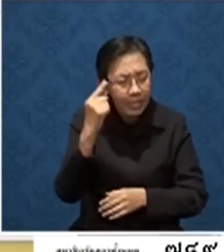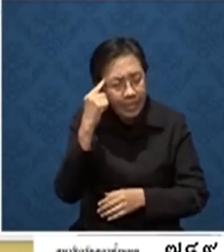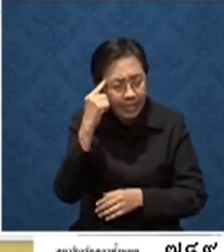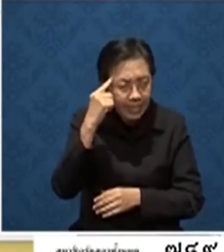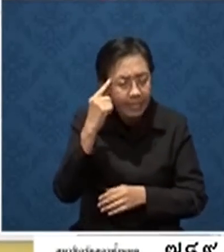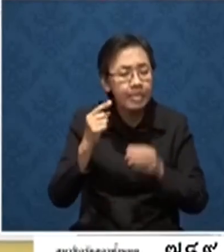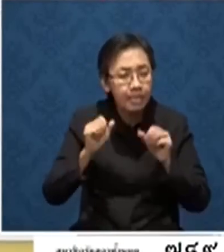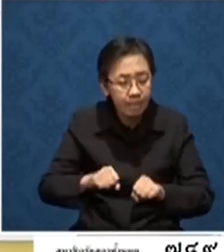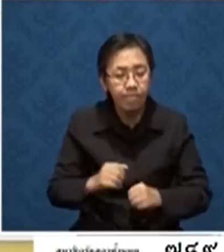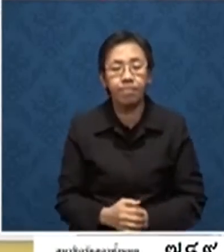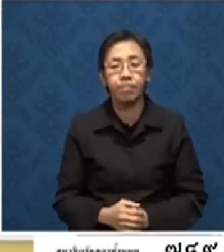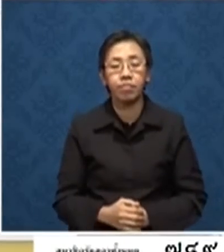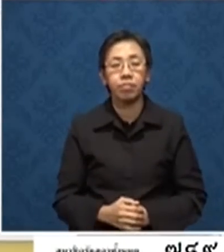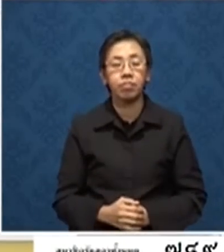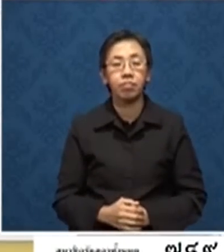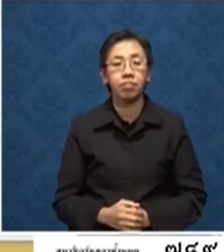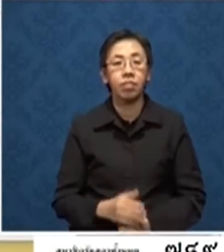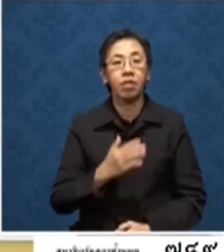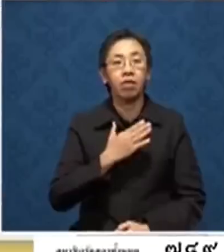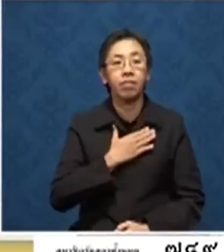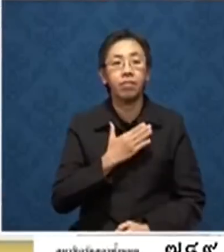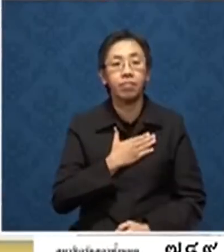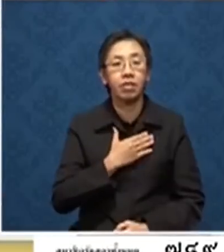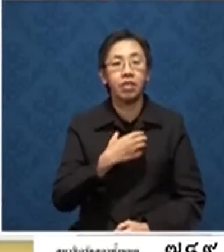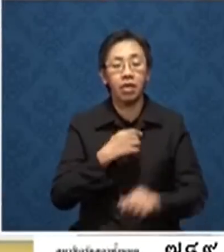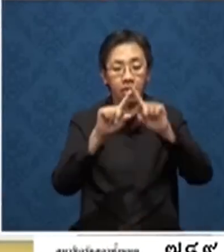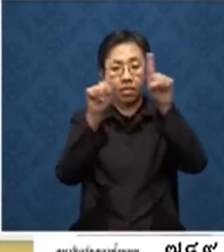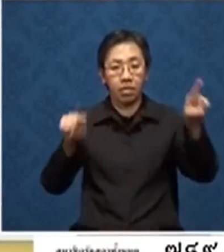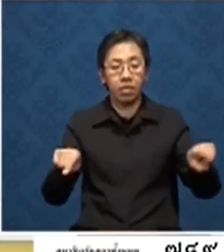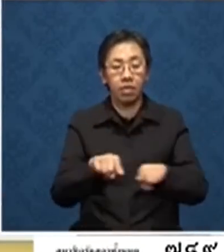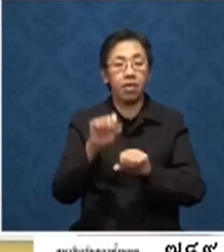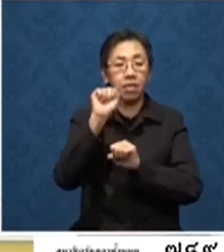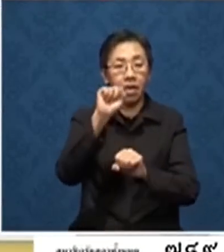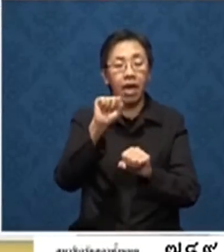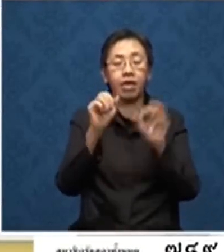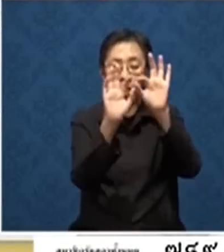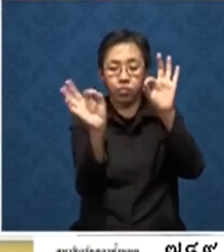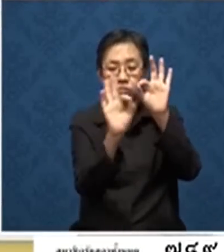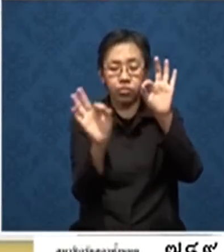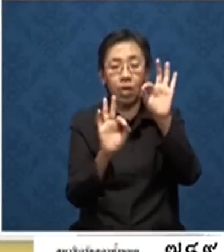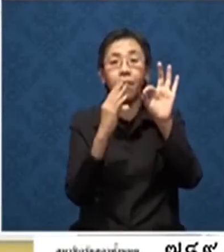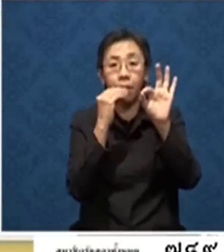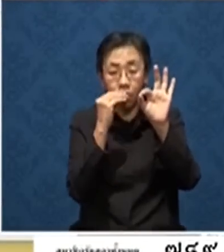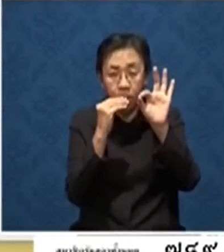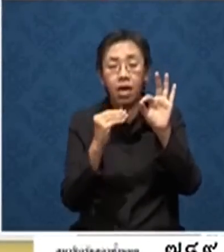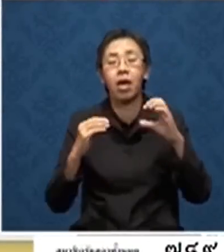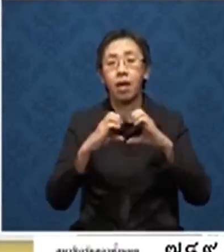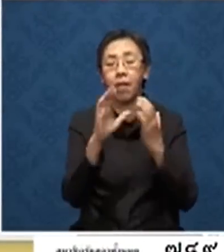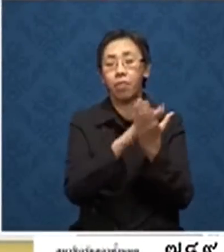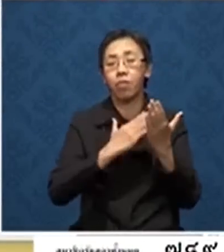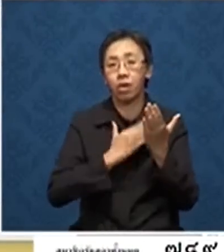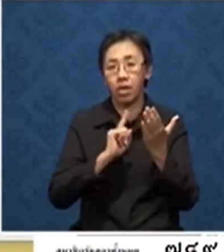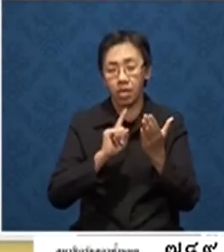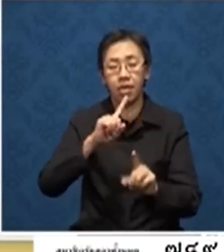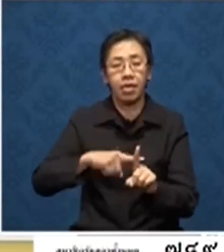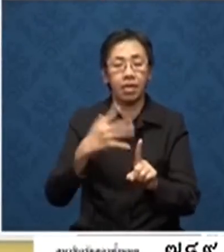ประธานได้แถลงเอาแถลงการณ์ของพรรคมาอ่านนะครับจุดยืนของพรรคเมื่อวันที่ 17